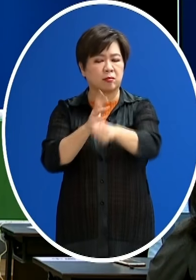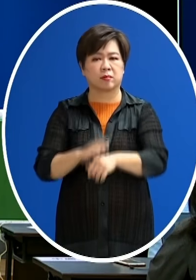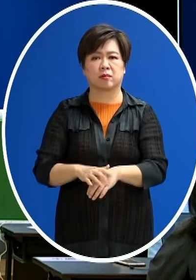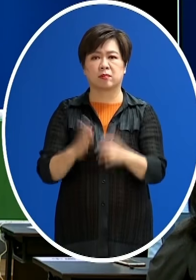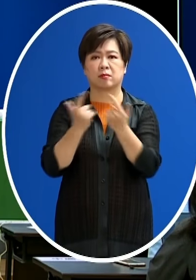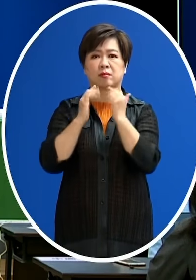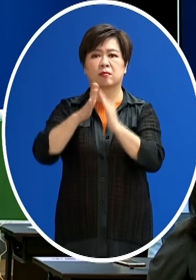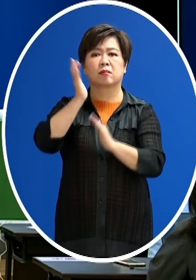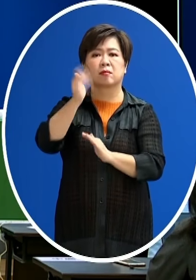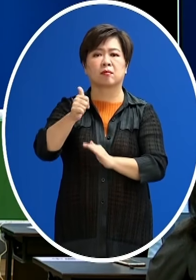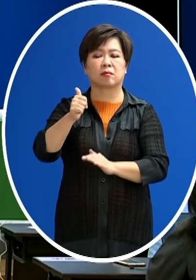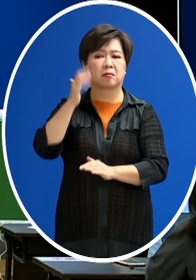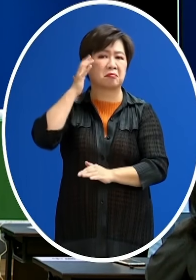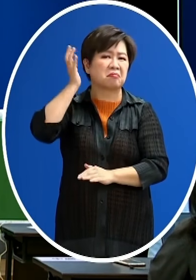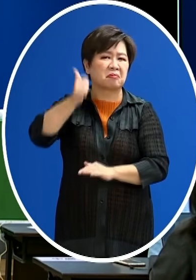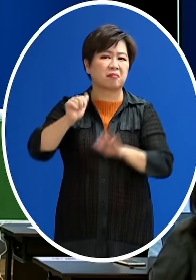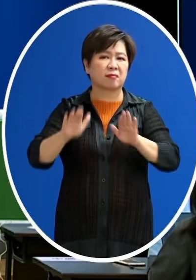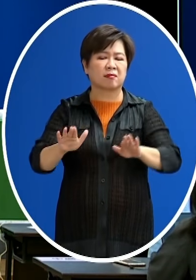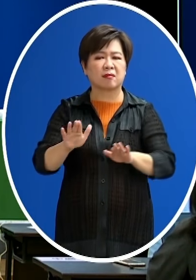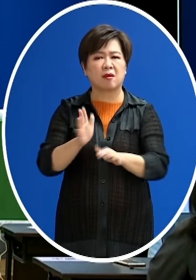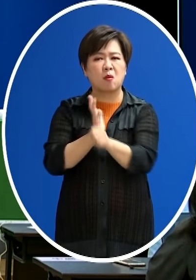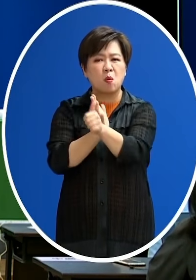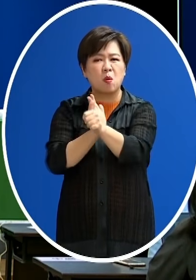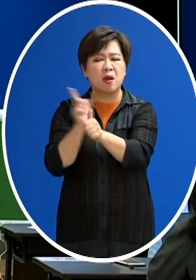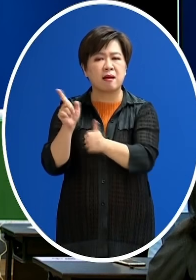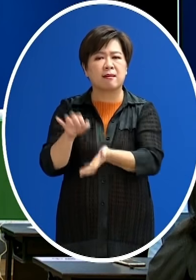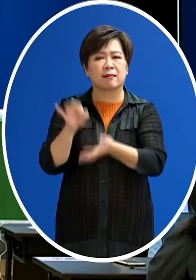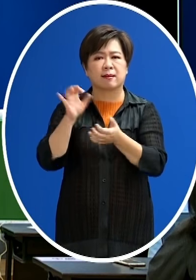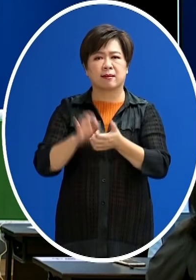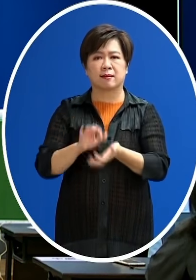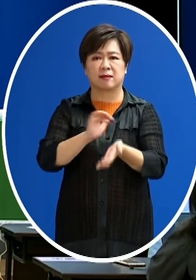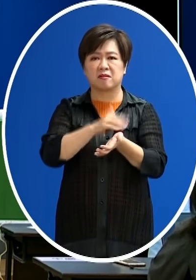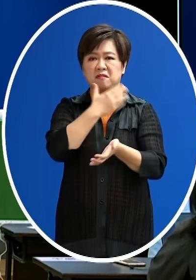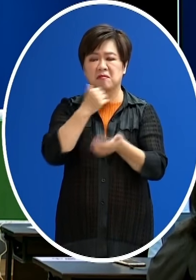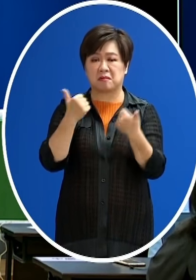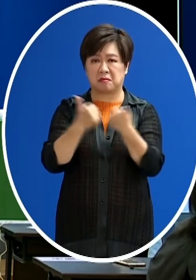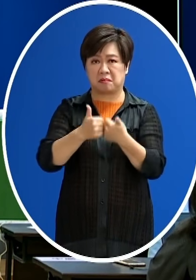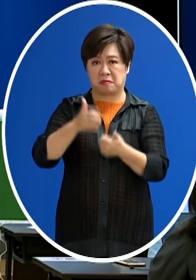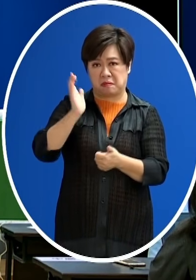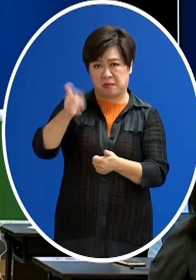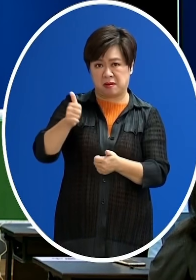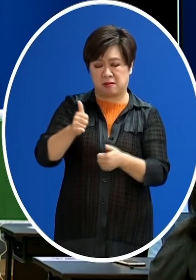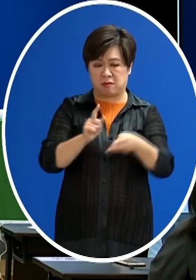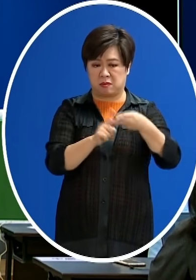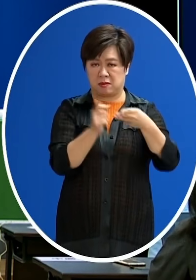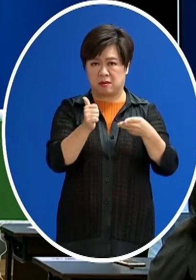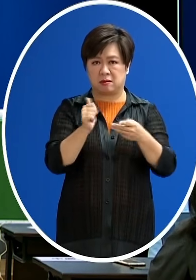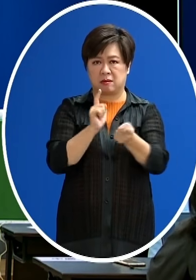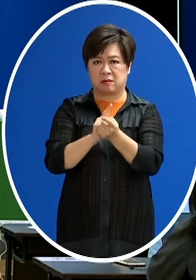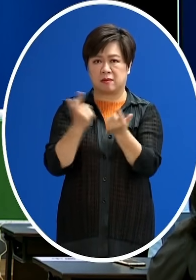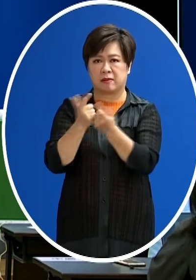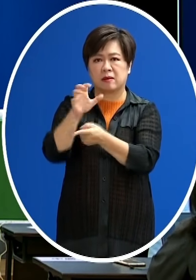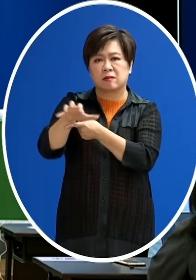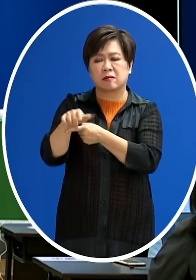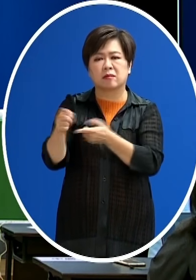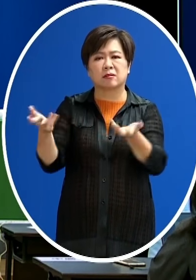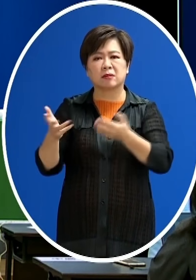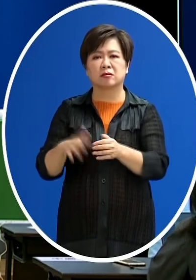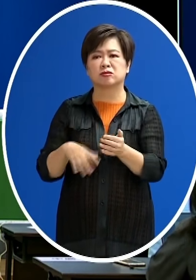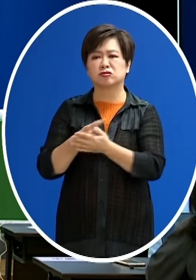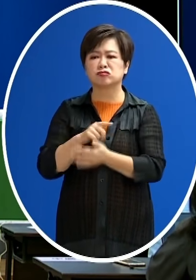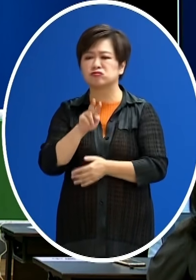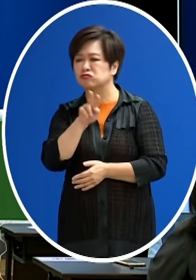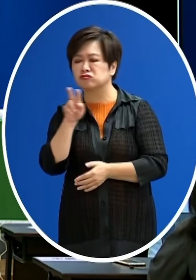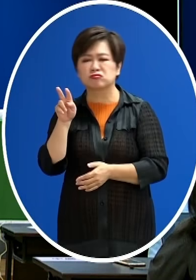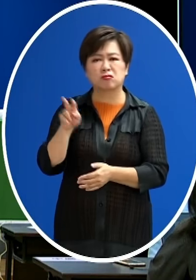台北市长柯文哲今天受访的时候提到说，这个医福会执行长王必胜对于这一次的淮南北农群聚事件只是看一看讲一